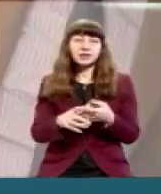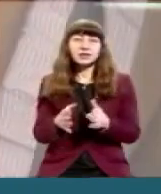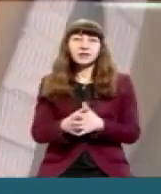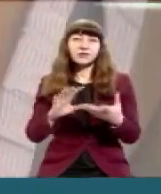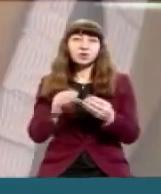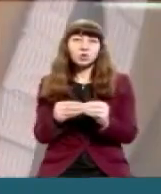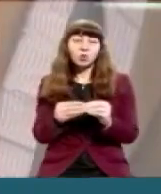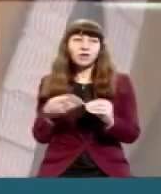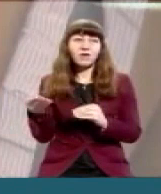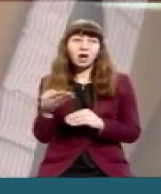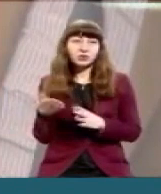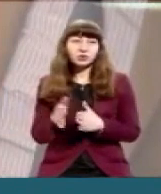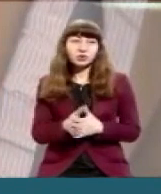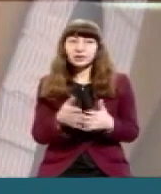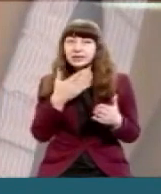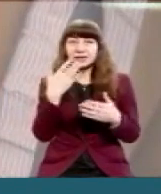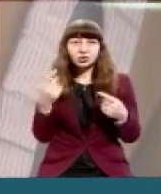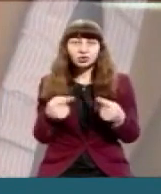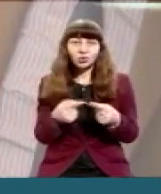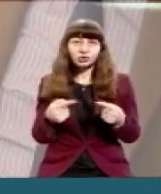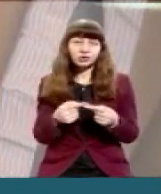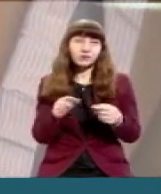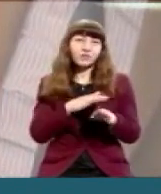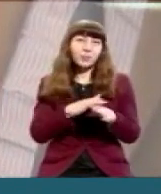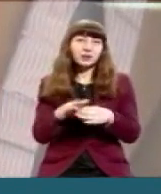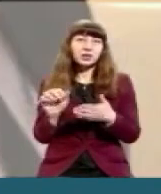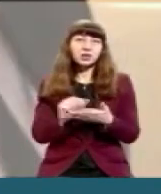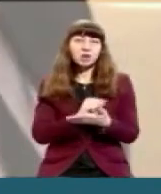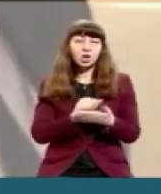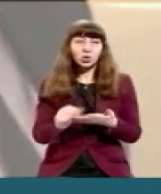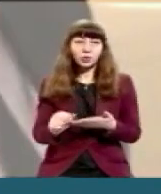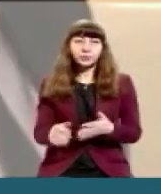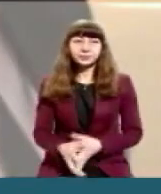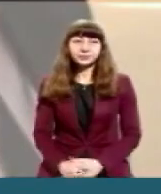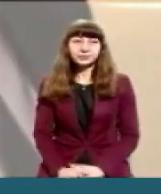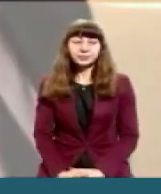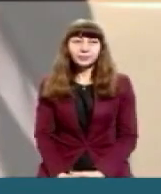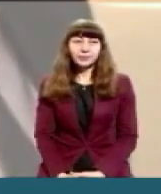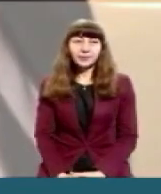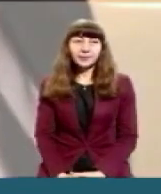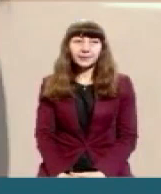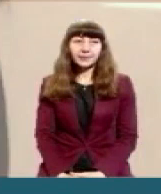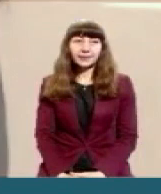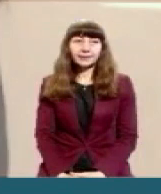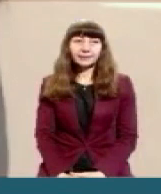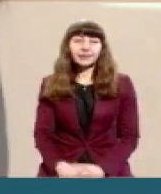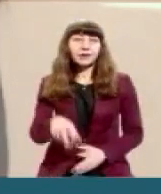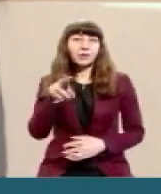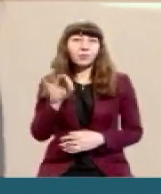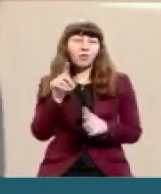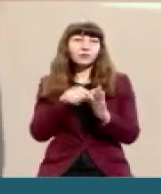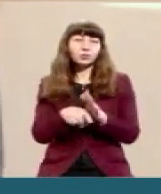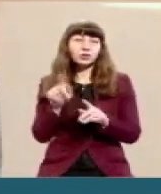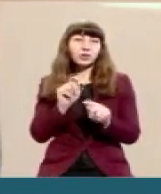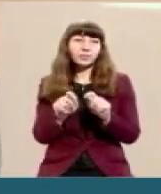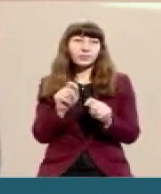и неточностях при составлении документации. Ведомством был отправлен ряд поручений для устранения выявленных нарушений. В рамках внутреннего